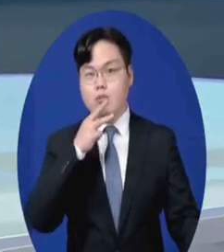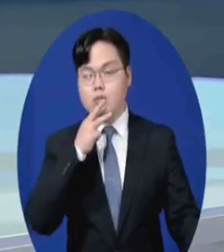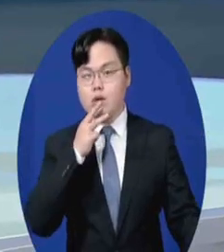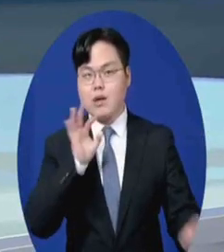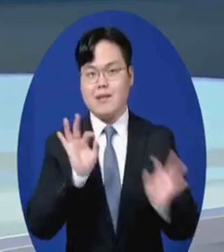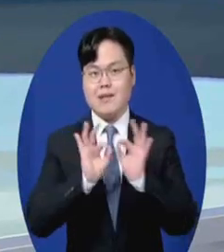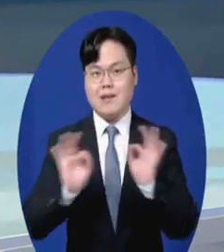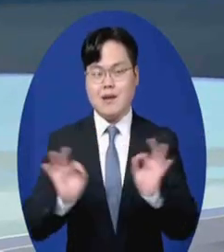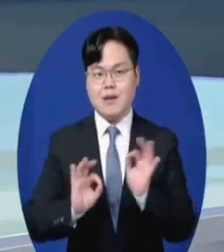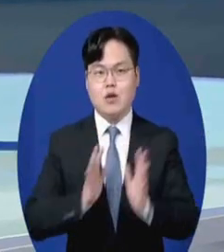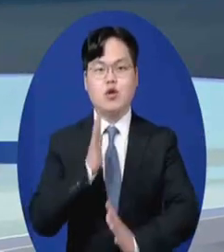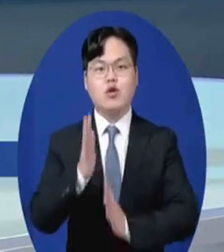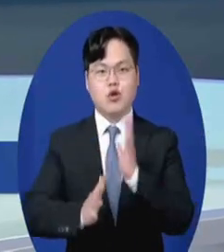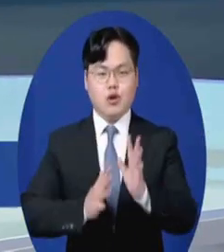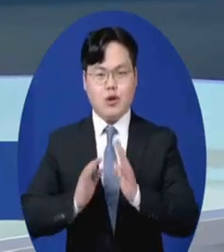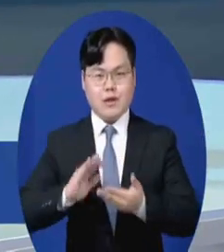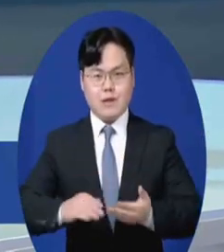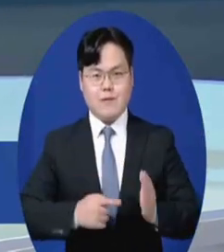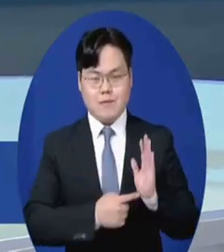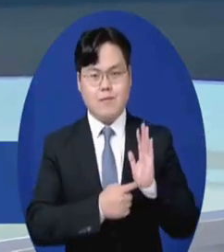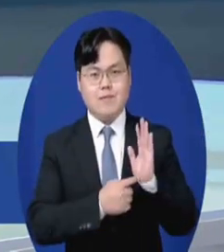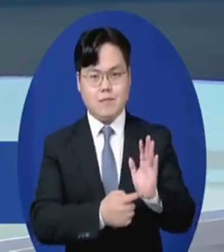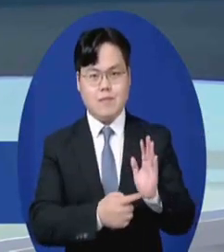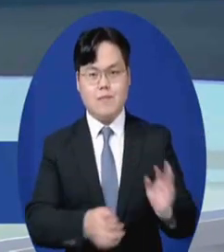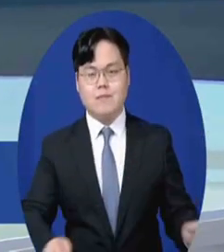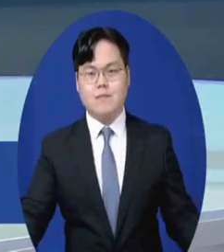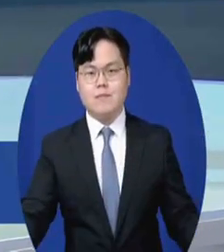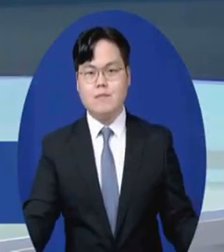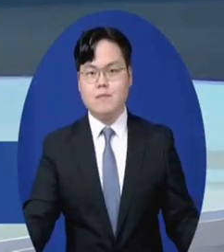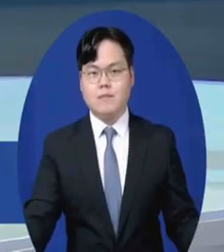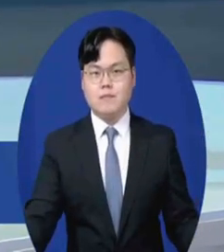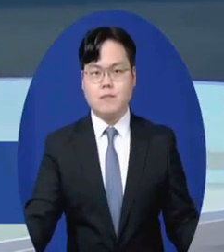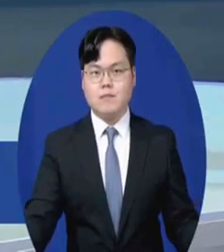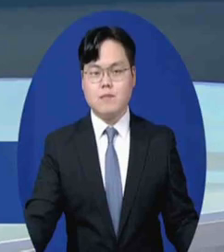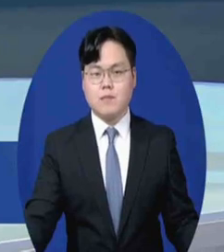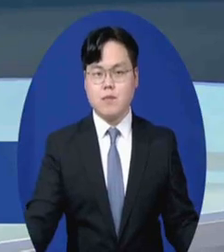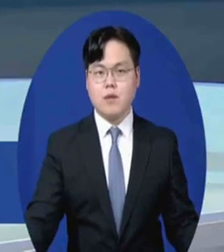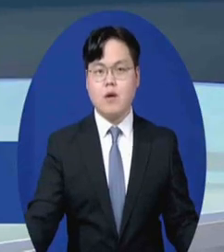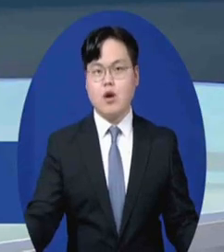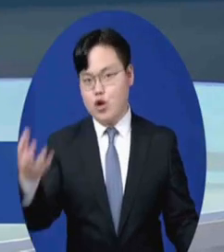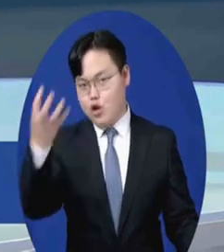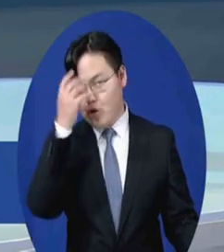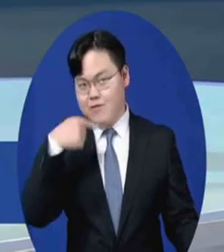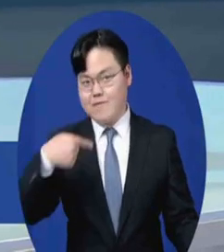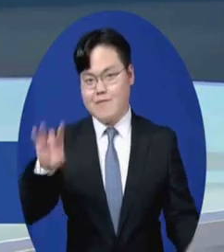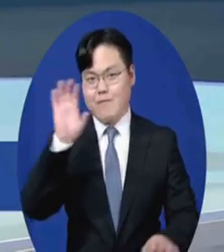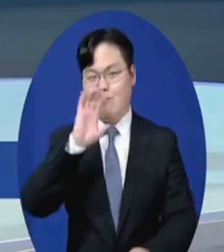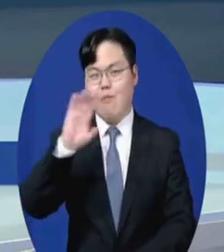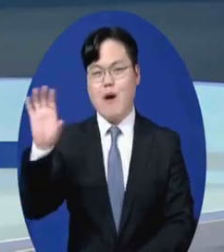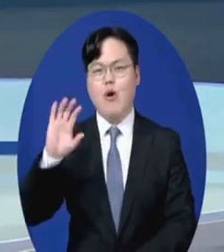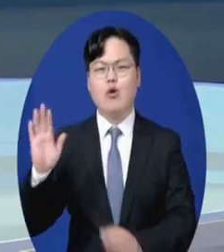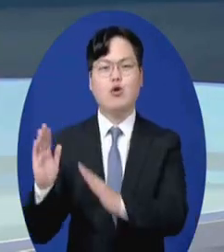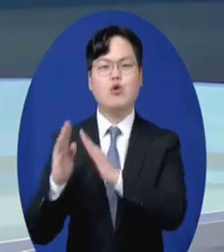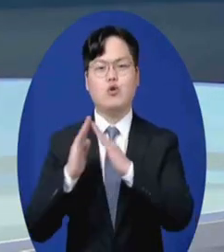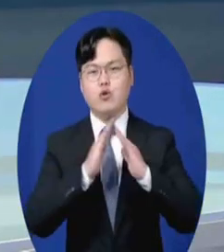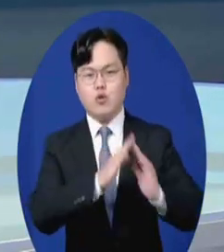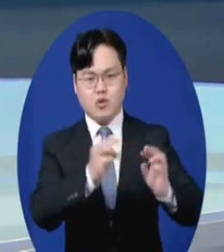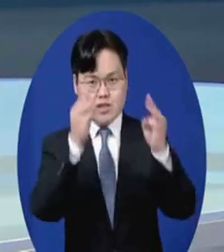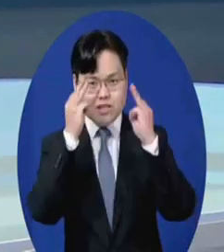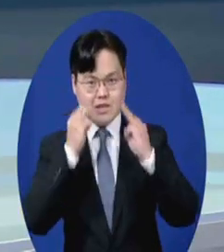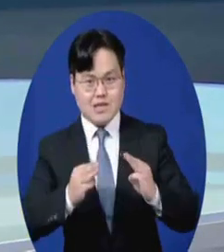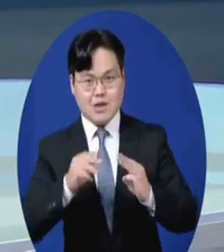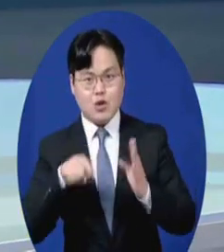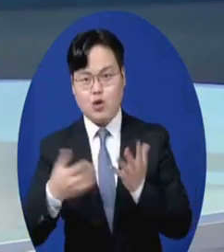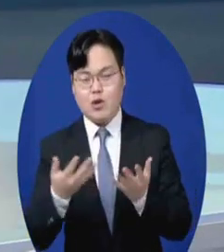Эдгээр улам бусад мэдээллийн телеграмгүйг цагийн хөрөнд мэдээллийн хөтөлбөрөөс дэлгэрүүлэн хүлээн авч үзсгэн үү. Нийслэлийн төр захиргааны байгууллагуудыг нүүлгэн шилжүүлэх шийдвэрийг